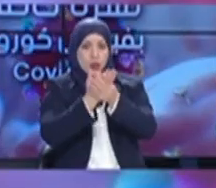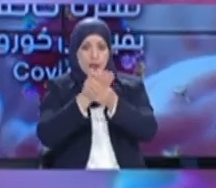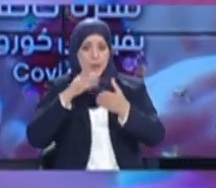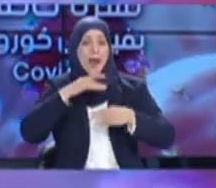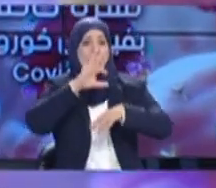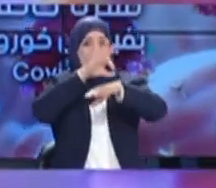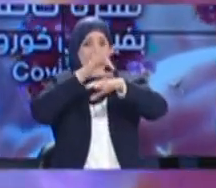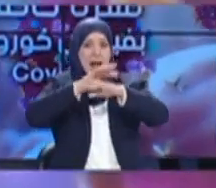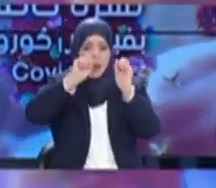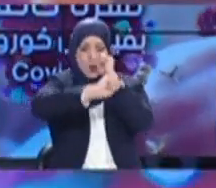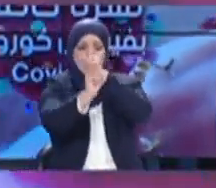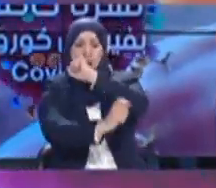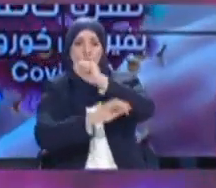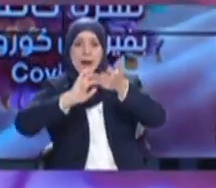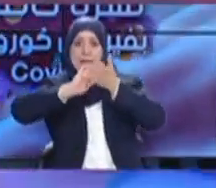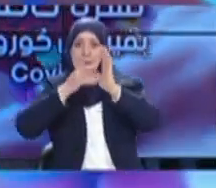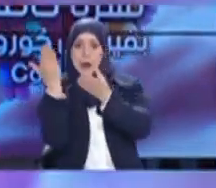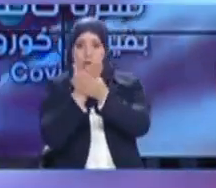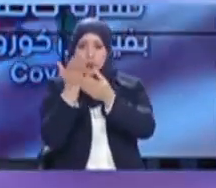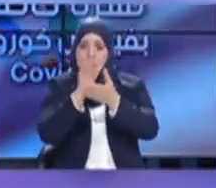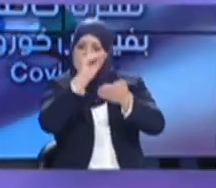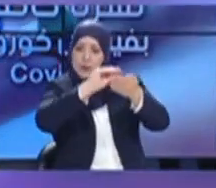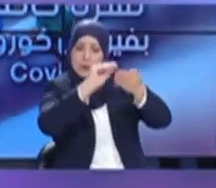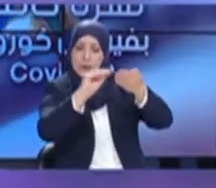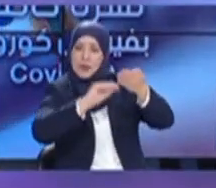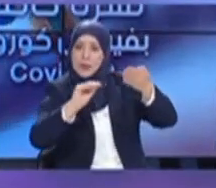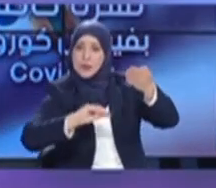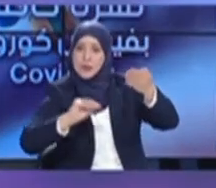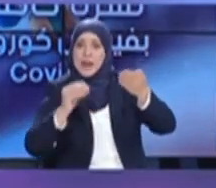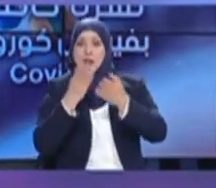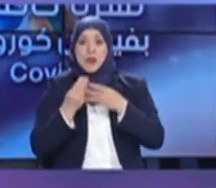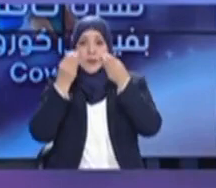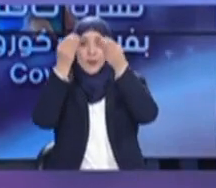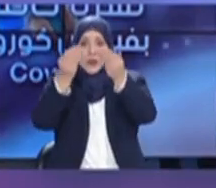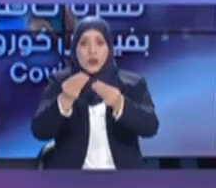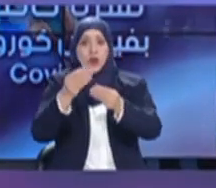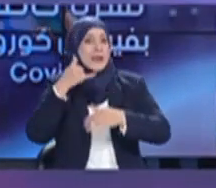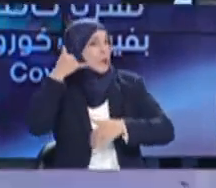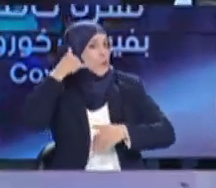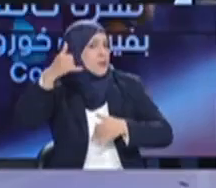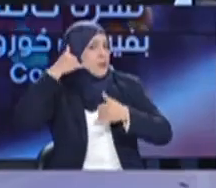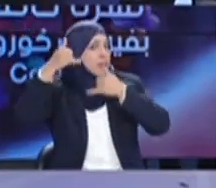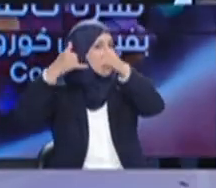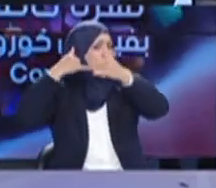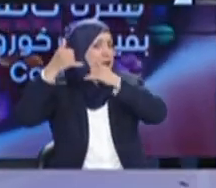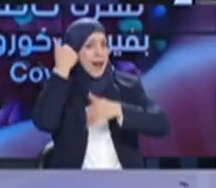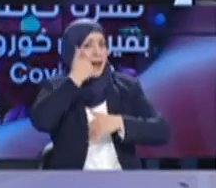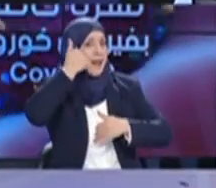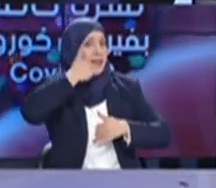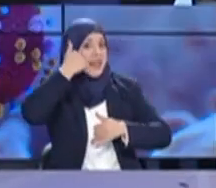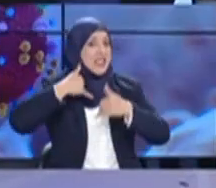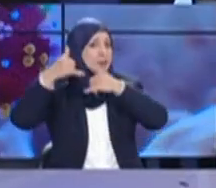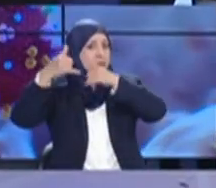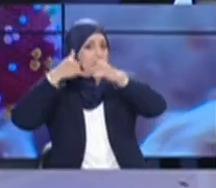معناتها الجمعه كامله، وعطيت معناها وكتبت لهم لي زوردونونس نتاعهم وان لي ا كونتاكتي لندي، وخليت معناها